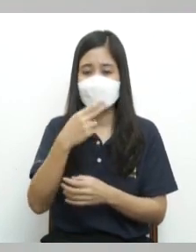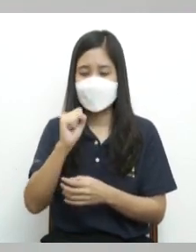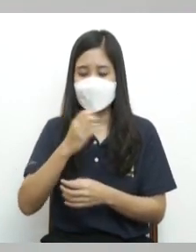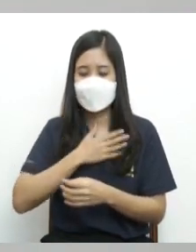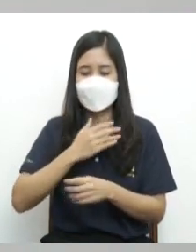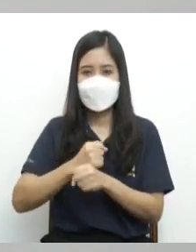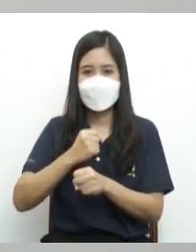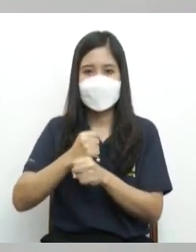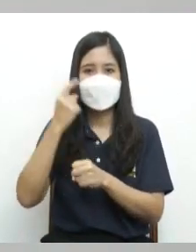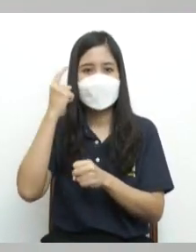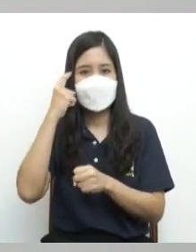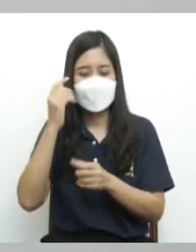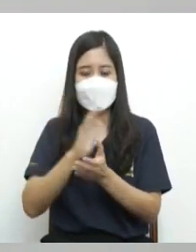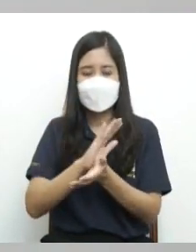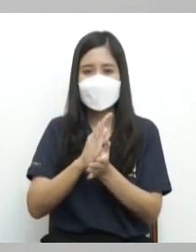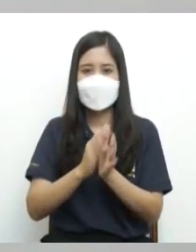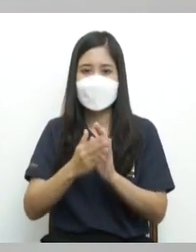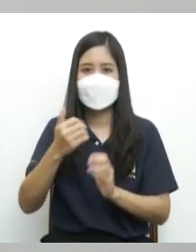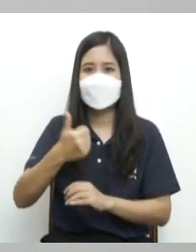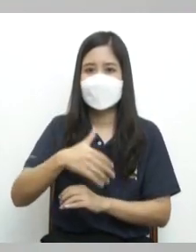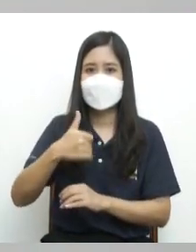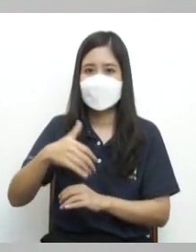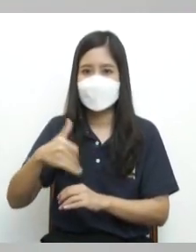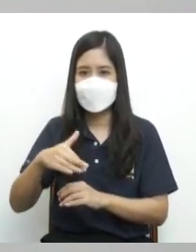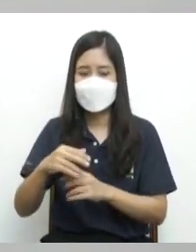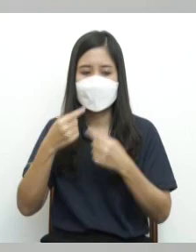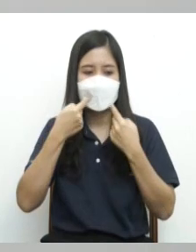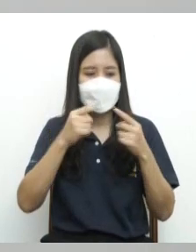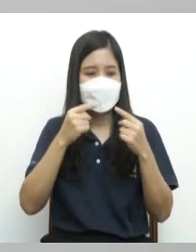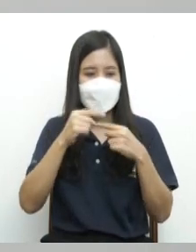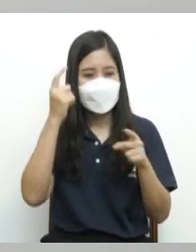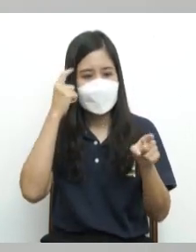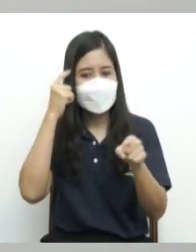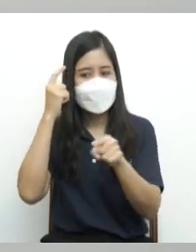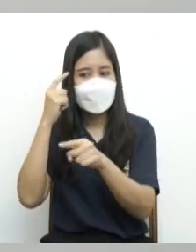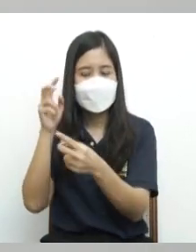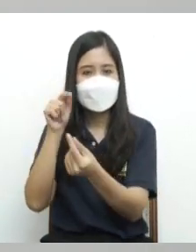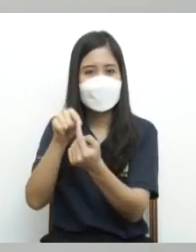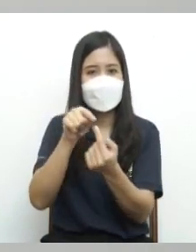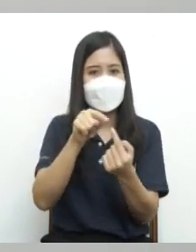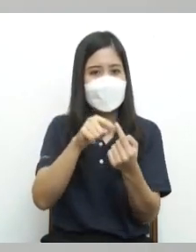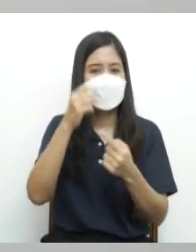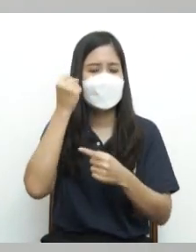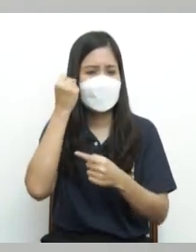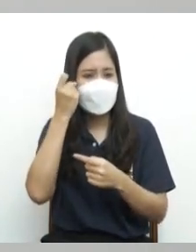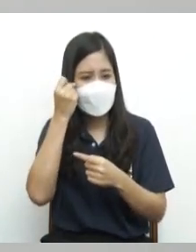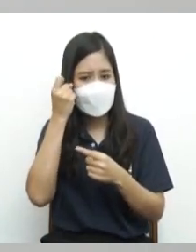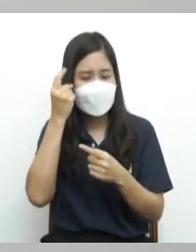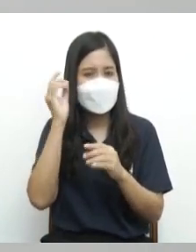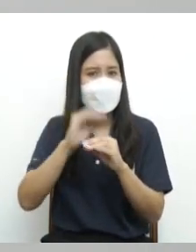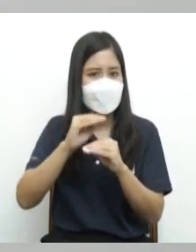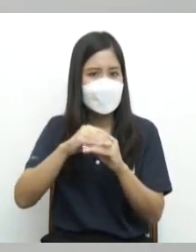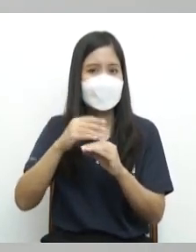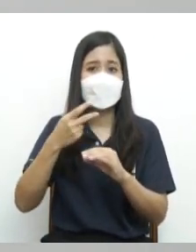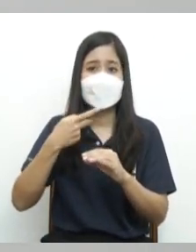ป็นสิ่งที่เปลี่ยนไม่ได้แก้ไขไม่ได้ถ้าไม่ตอบโจทย์ฟังแล้วไม่รู้เรื่องฟังแล้วไม่เข้าใจฟังแล้วไม่สนุกฟังแล้วรู้สึกไม่ได้ประโย